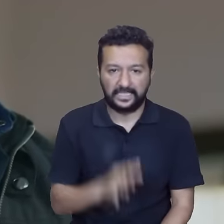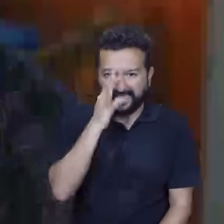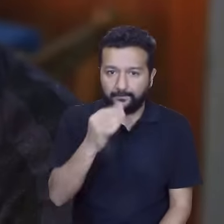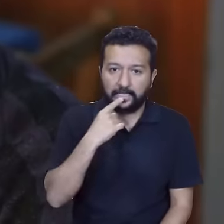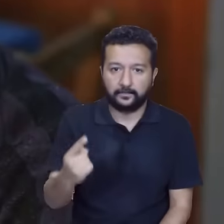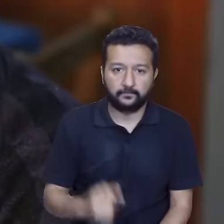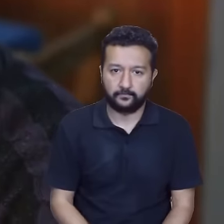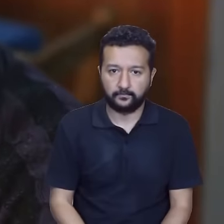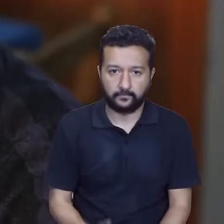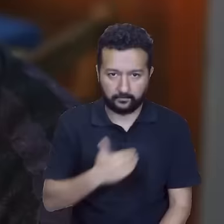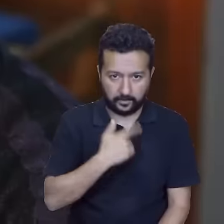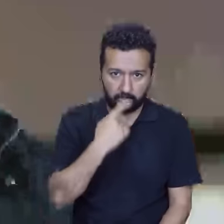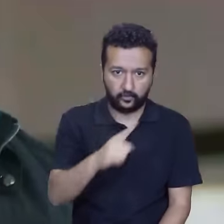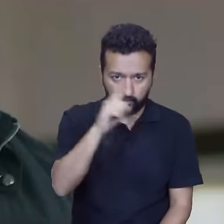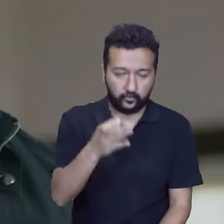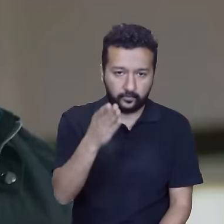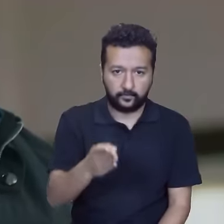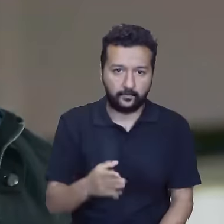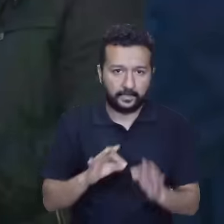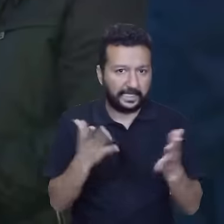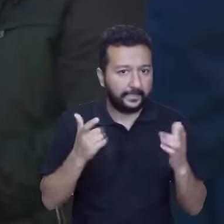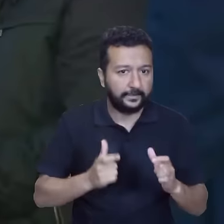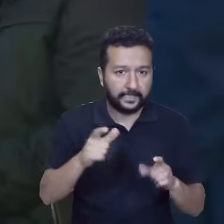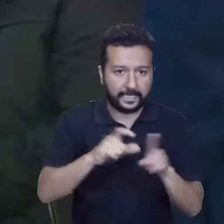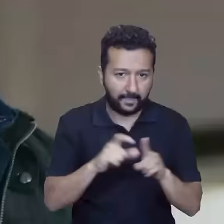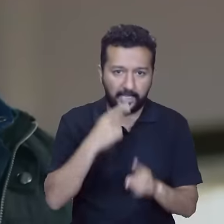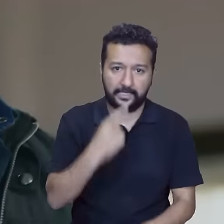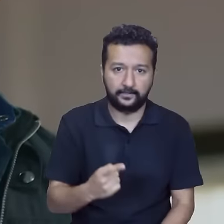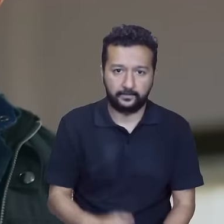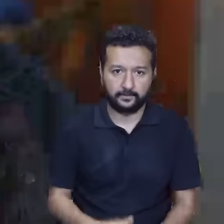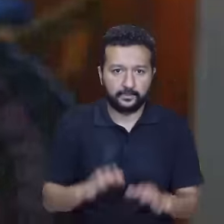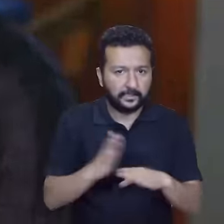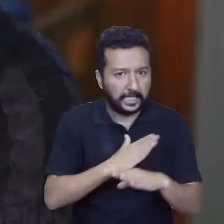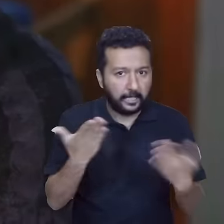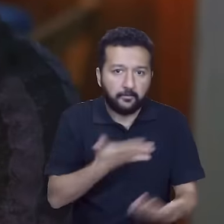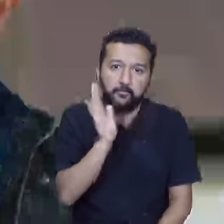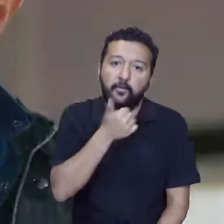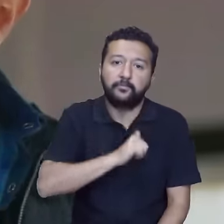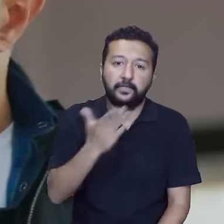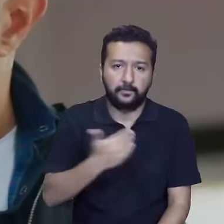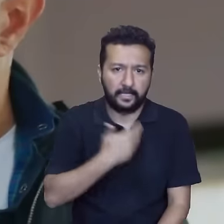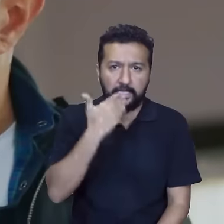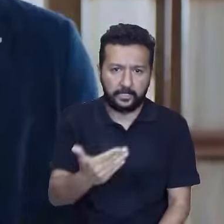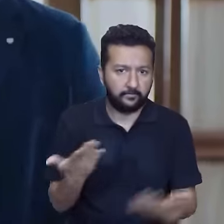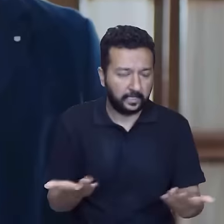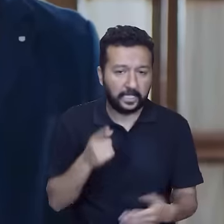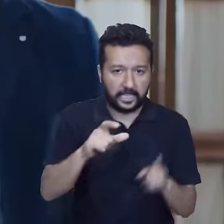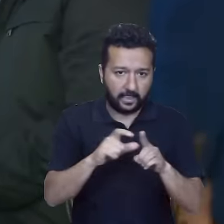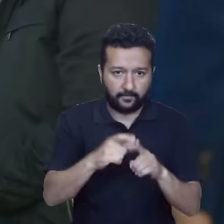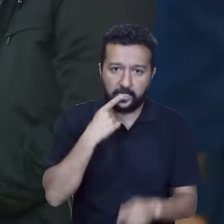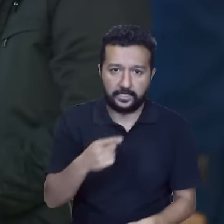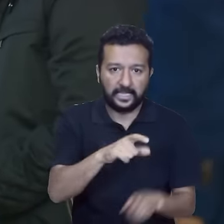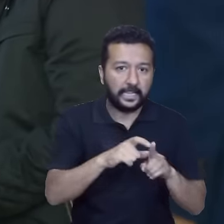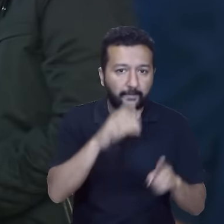Kime? Ben de onu soruyorum. Neyi? Damat dedin ya demin. Niye? Ne bileyim abi, Ben ne dedim ya? Damat.